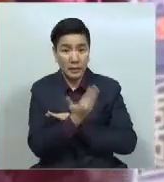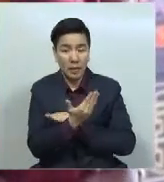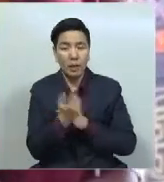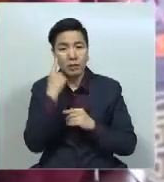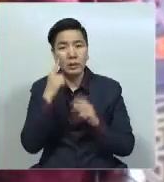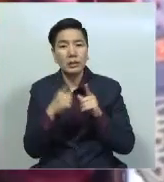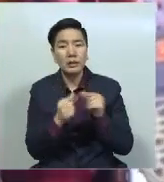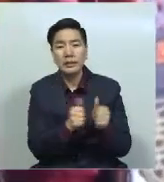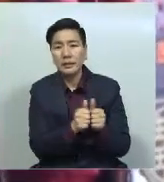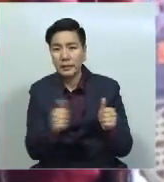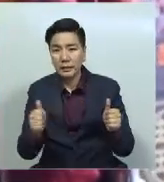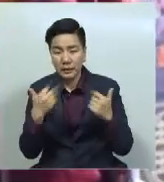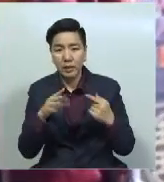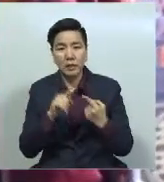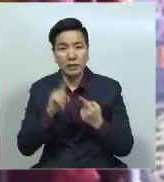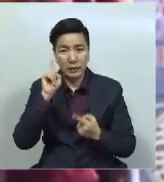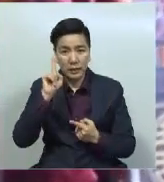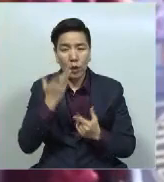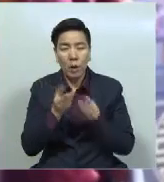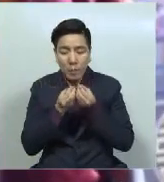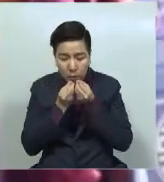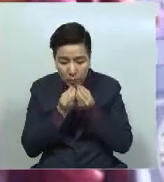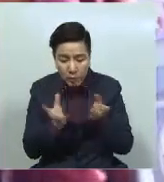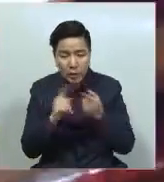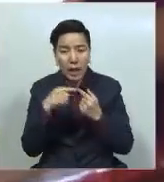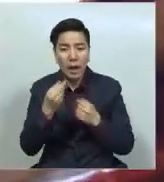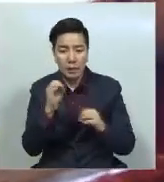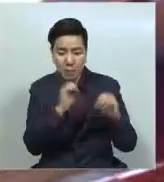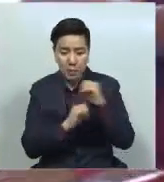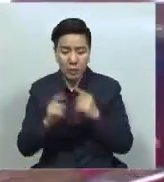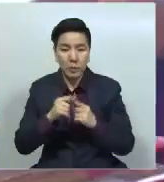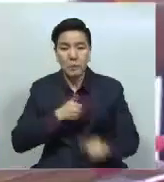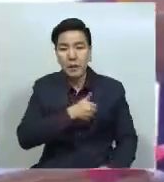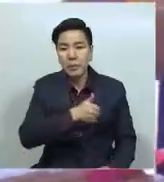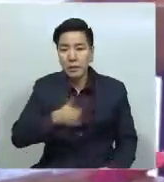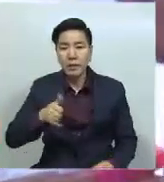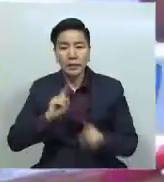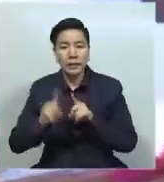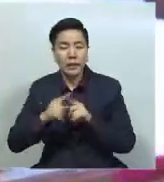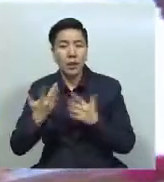าเพื่อความเป็นสิริมงคลอีกทั้งยังได้ขอพรเพื่อให้ปลอดภัยในการเดินทาง